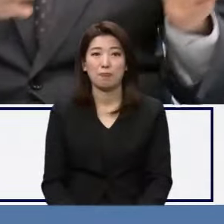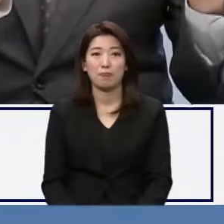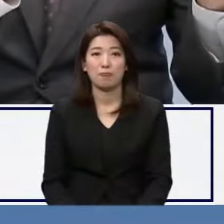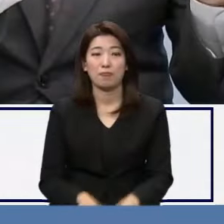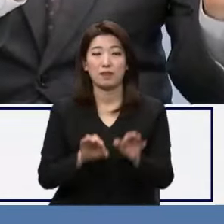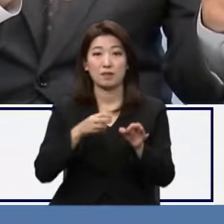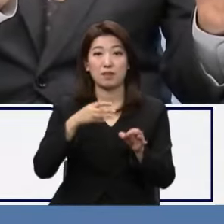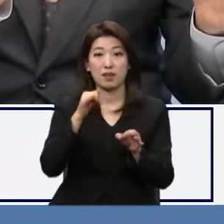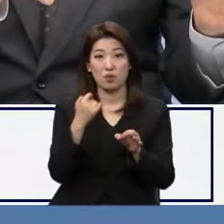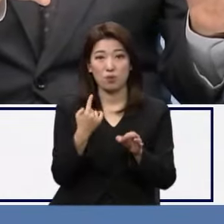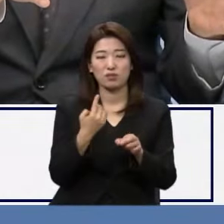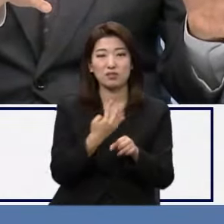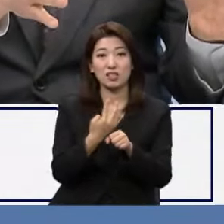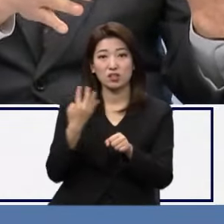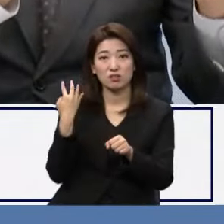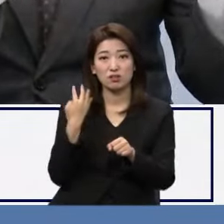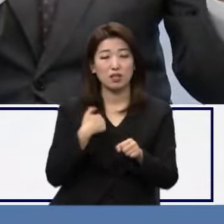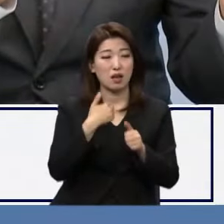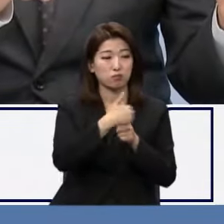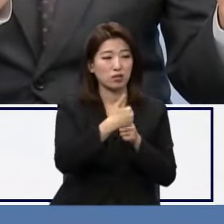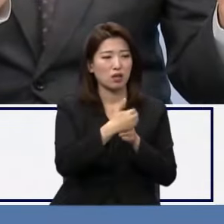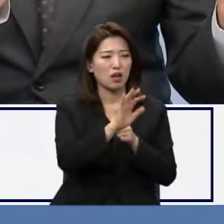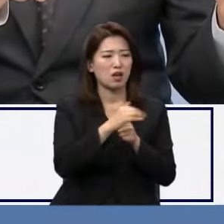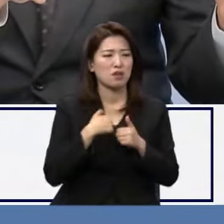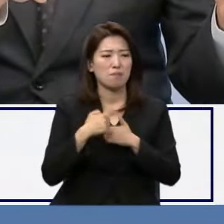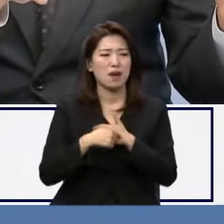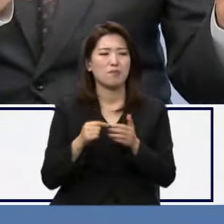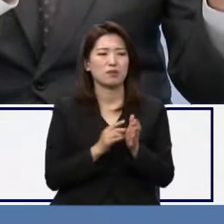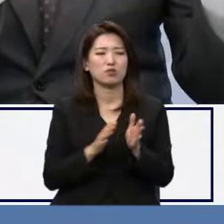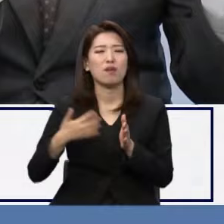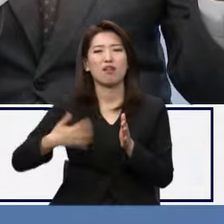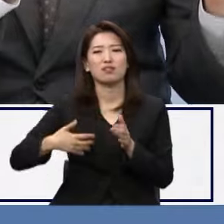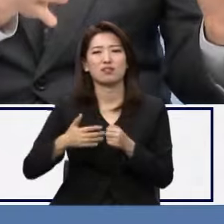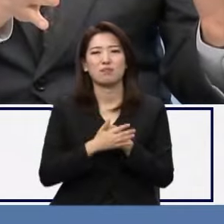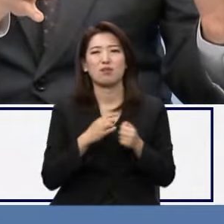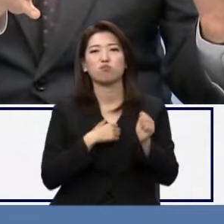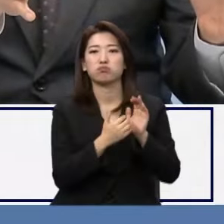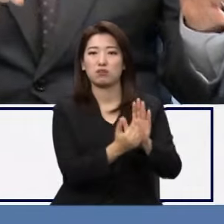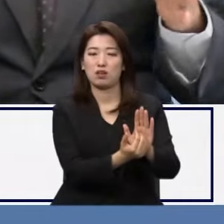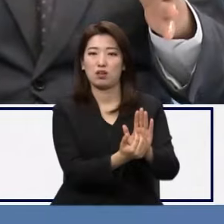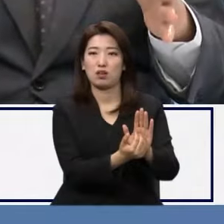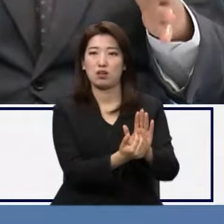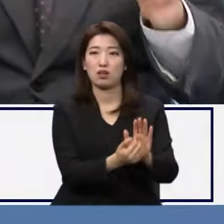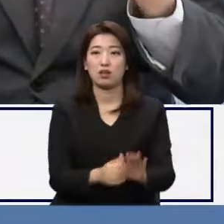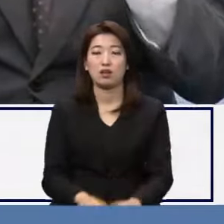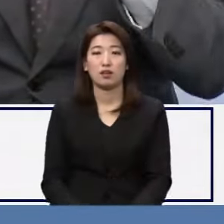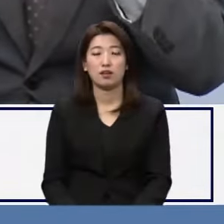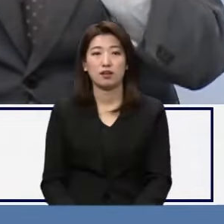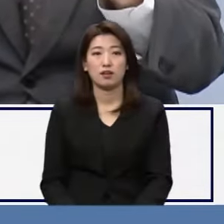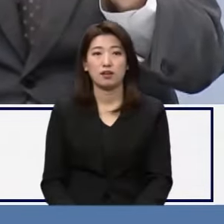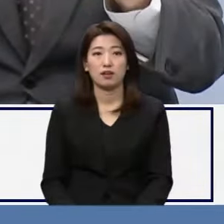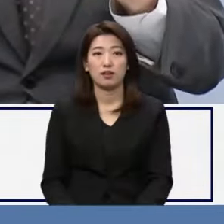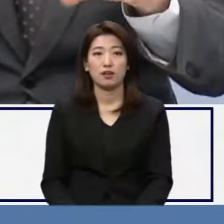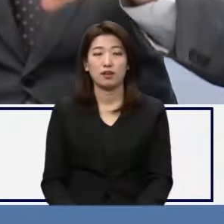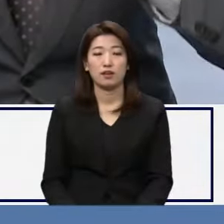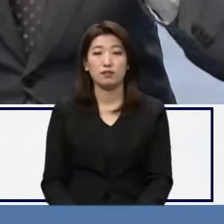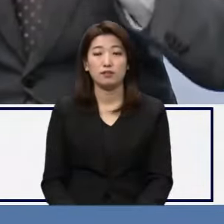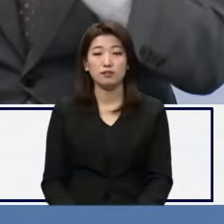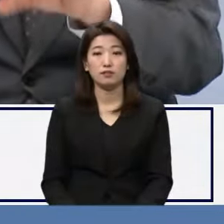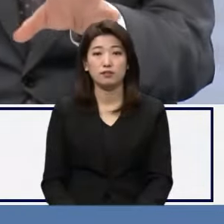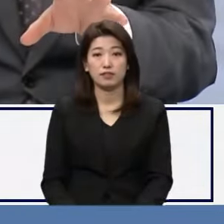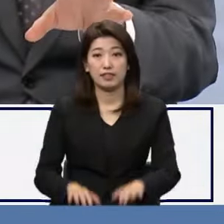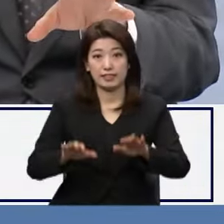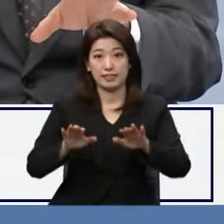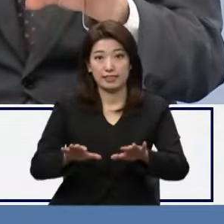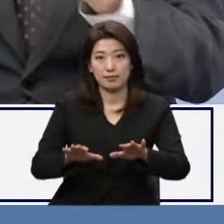지금은 바로 일종에 뭐랄까요 전현직이 그 광력 단체장들을 그 지역에 험지에 딱 보내는 이런 구도를